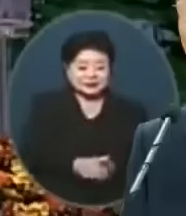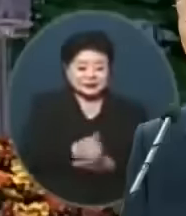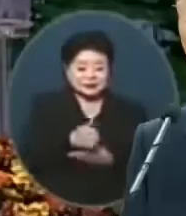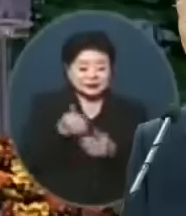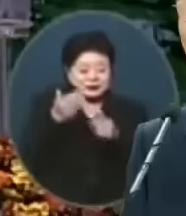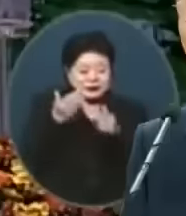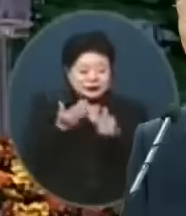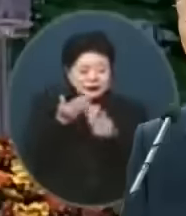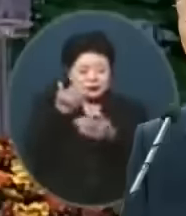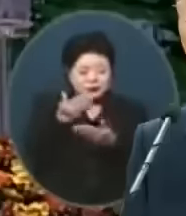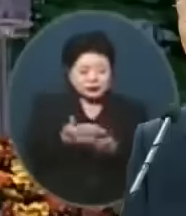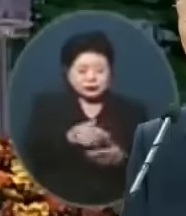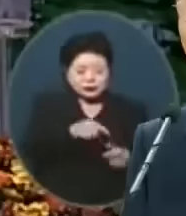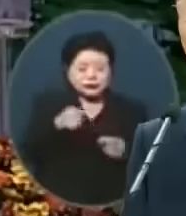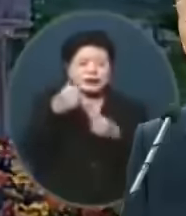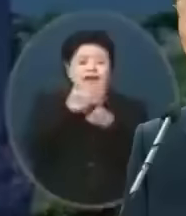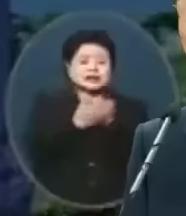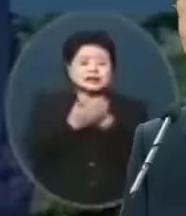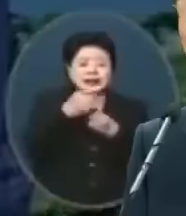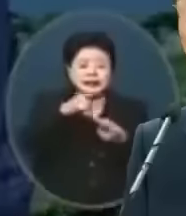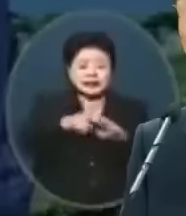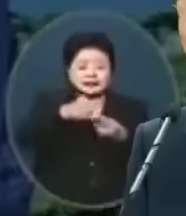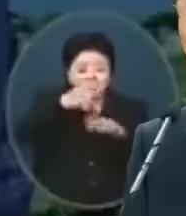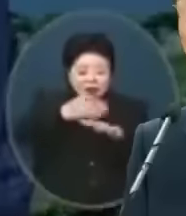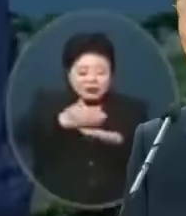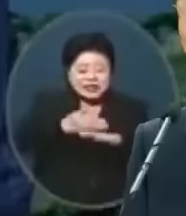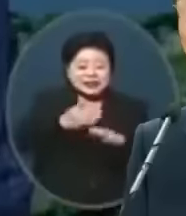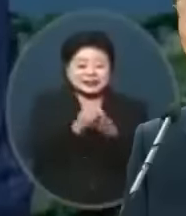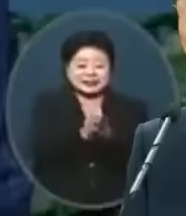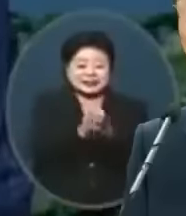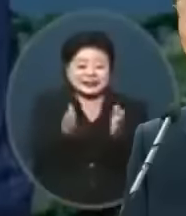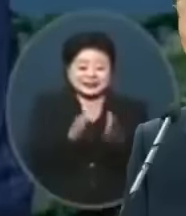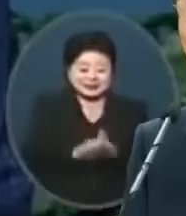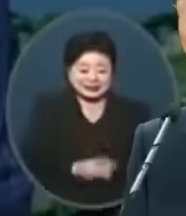주님께서 주신 구원의 은혜에 대해서 감사하기 시작한 것입니다.